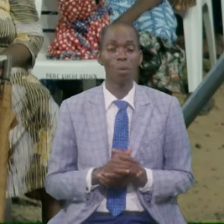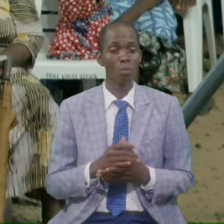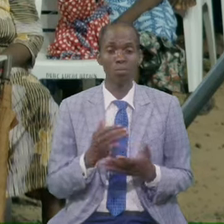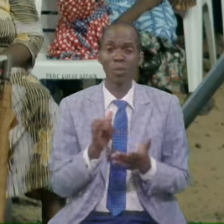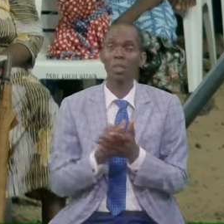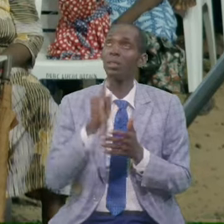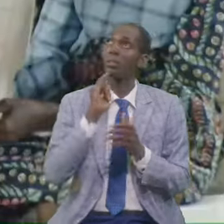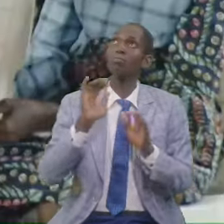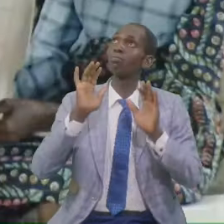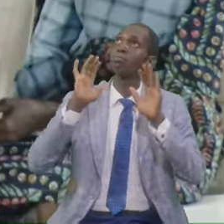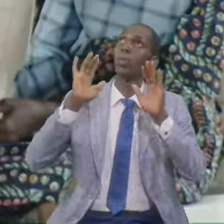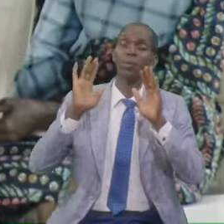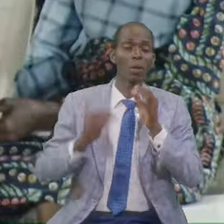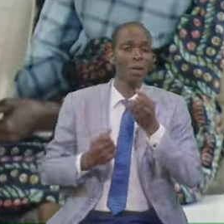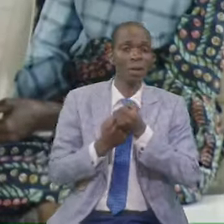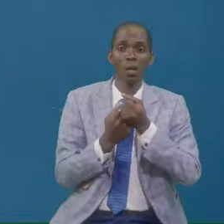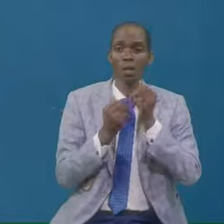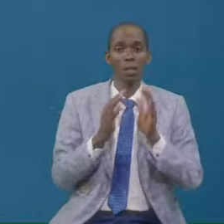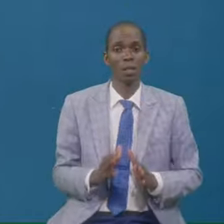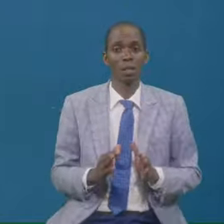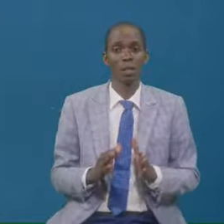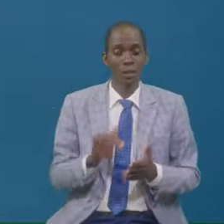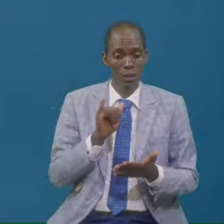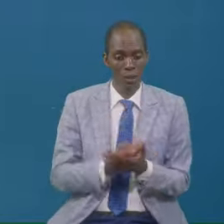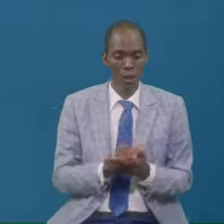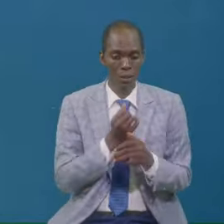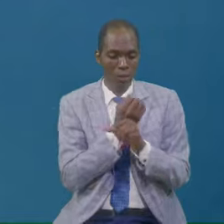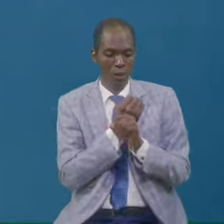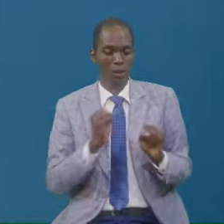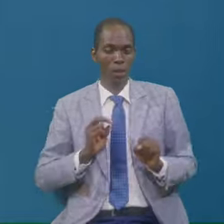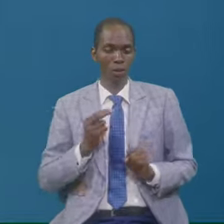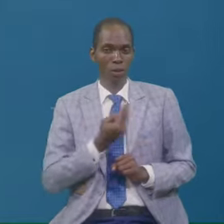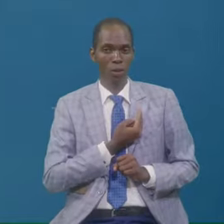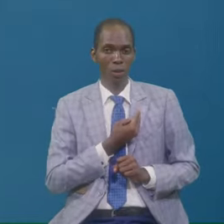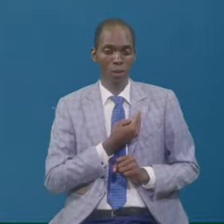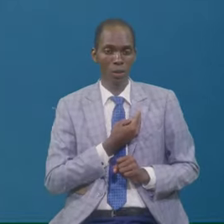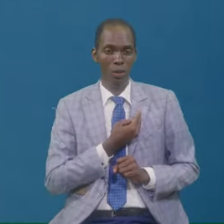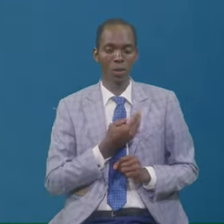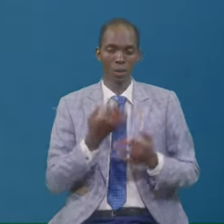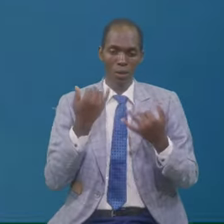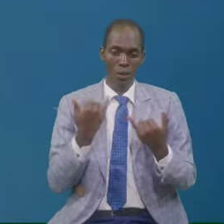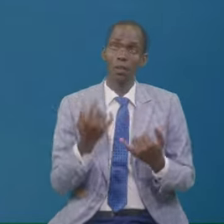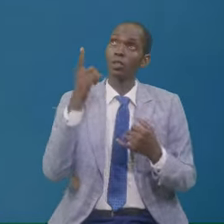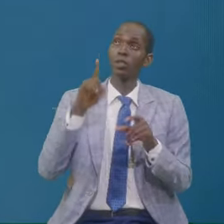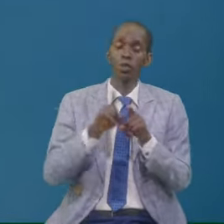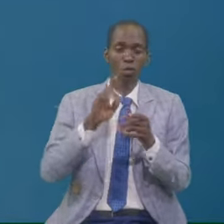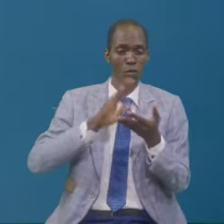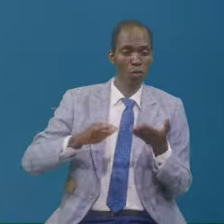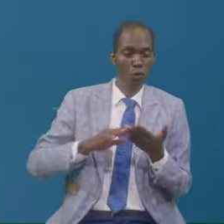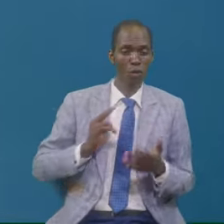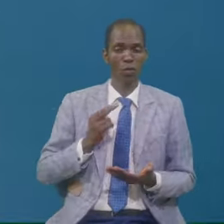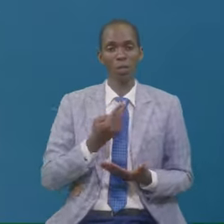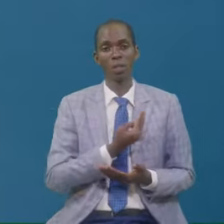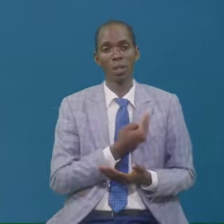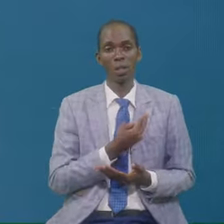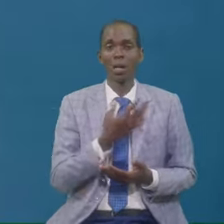గొప్ప న్యాయవాది. That saves us. మనతో చెప్తున్నాడు. That forgives us. మనల్ని క్షమిస్తున్నాడు. And